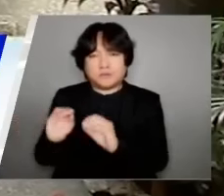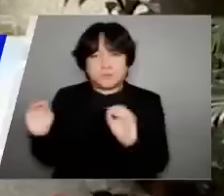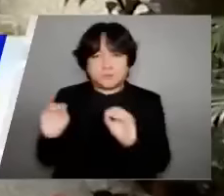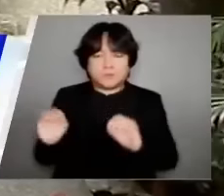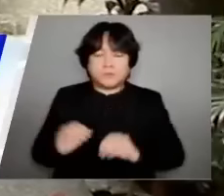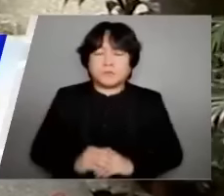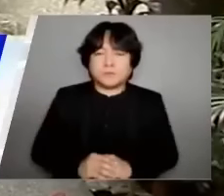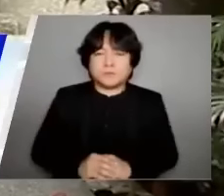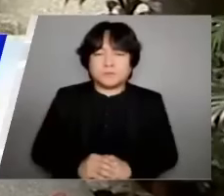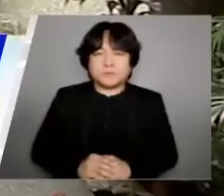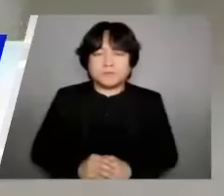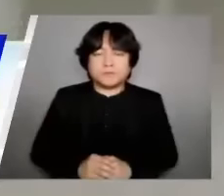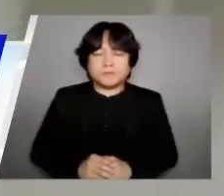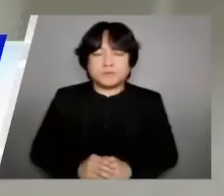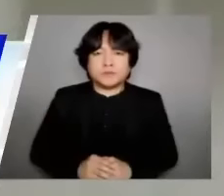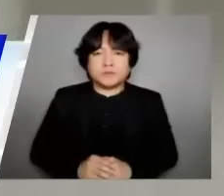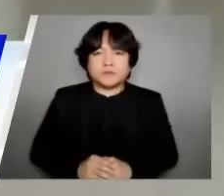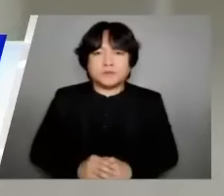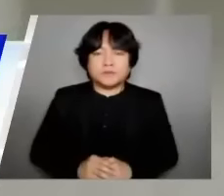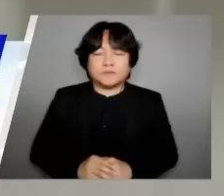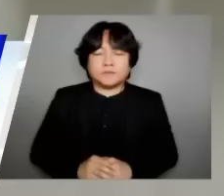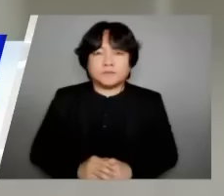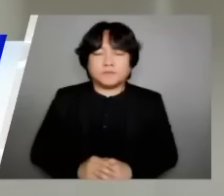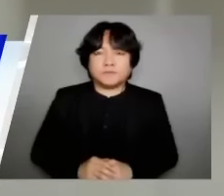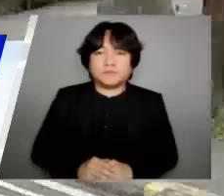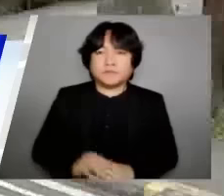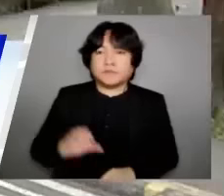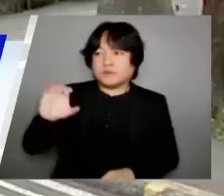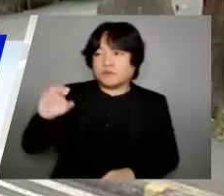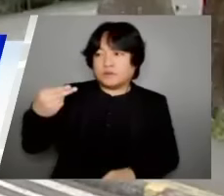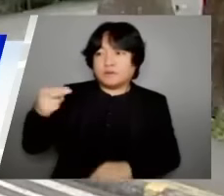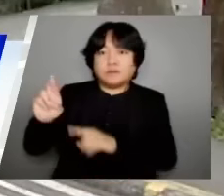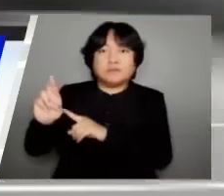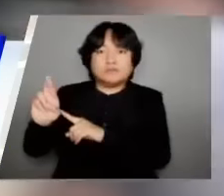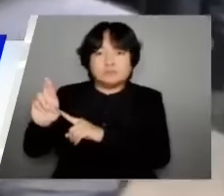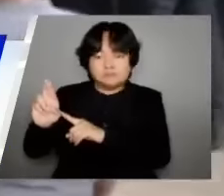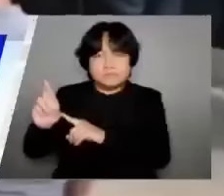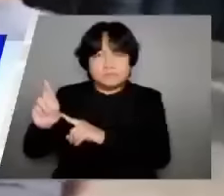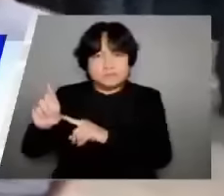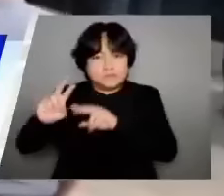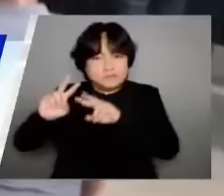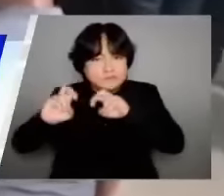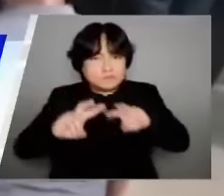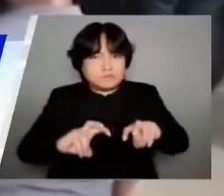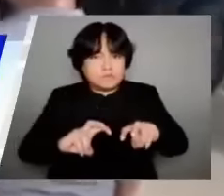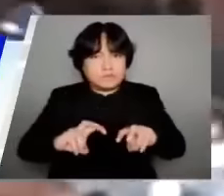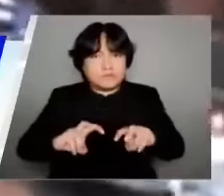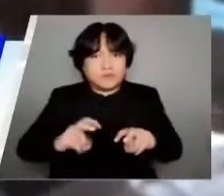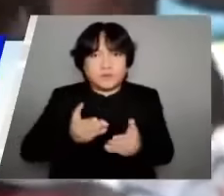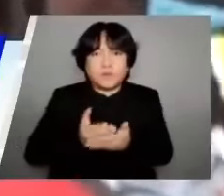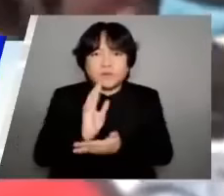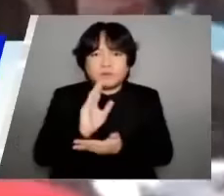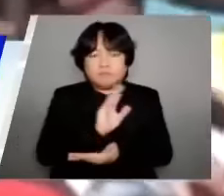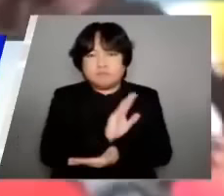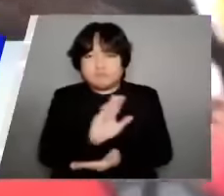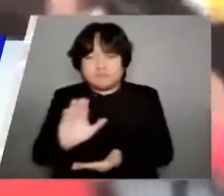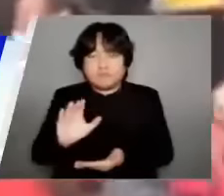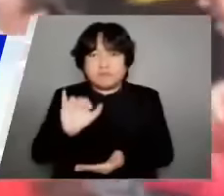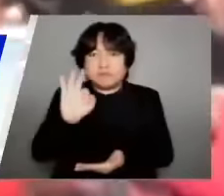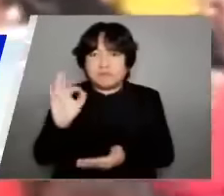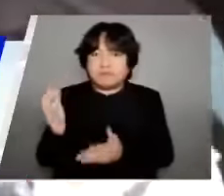at nag-iimbestiga ang Commission on Human Rights kung may nalalabag bang karapatang pantao. Kabilang sa inaalam ay kung nalalabag ang freedom